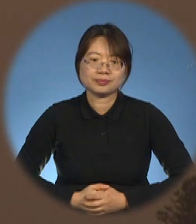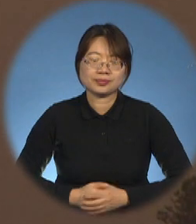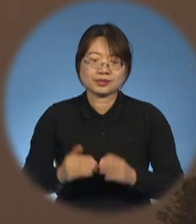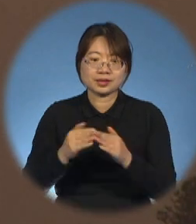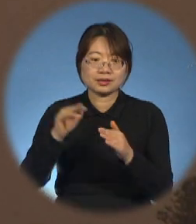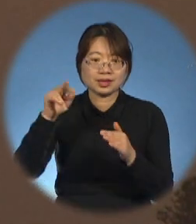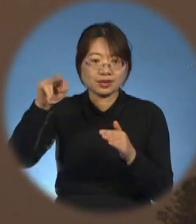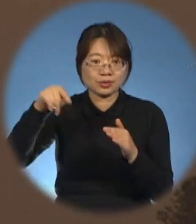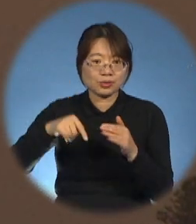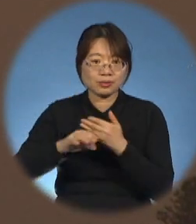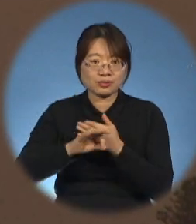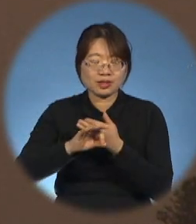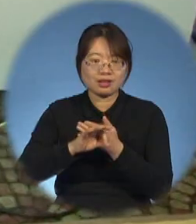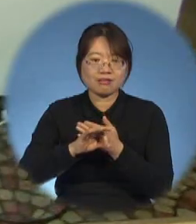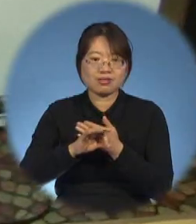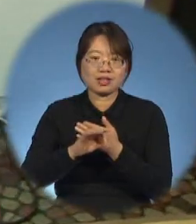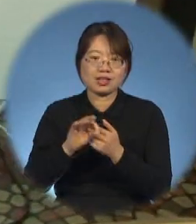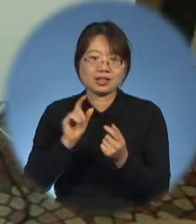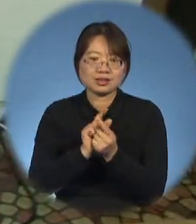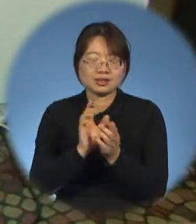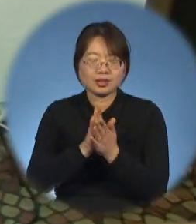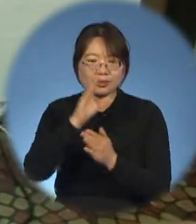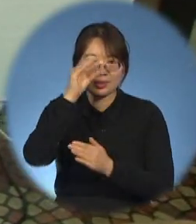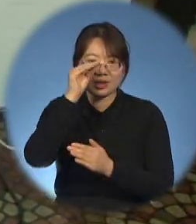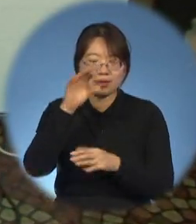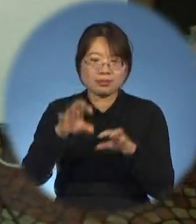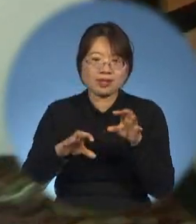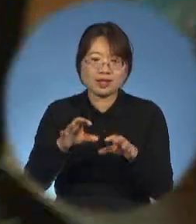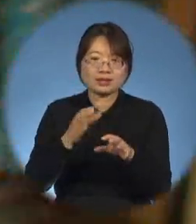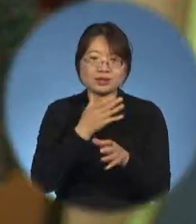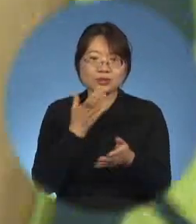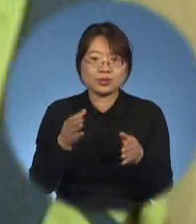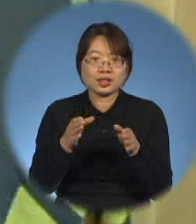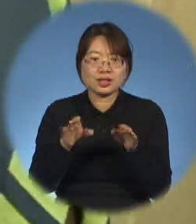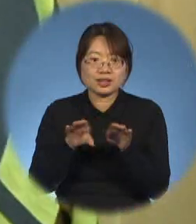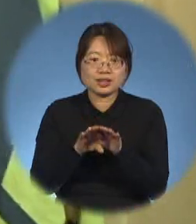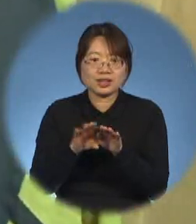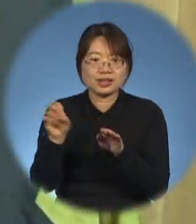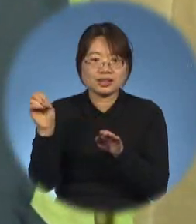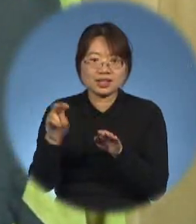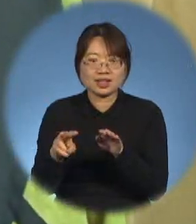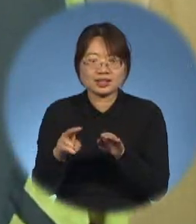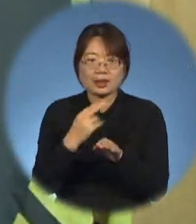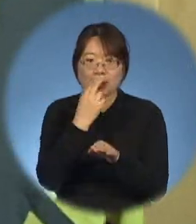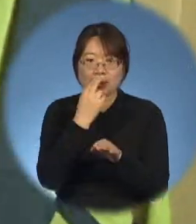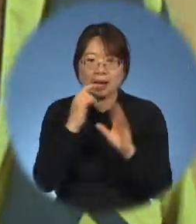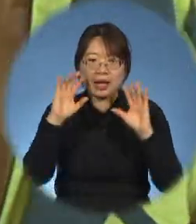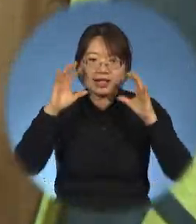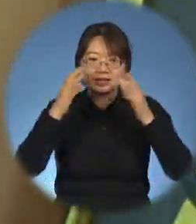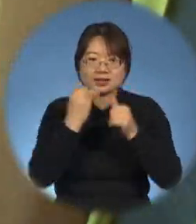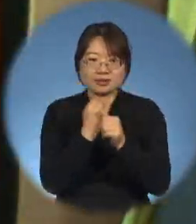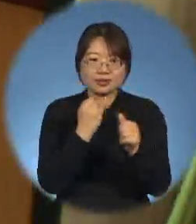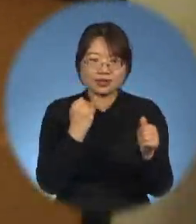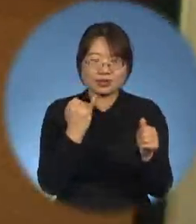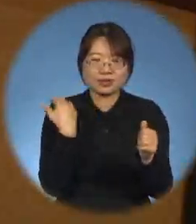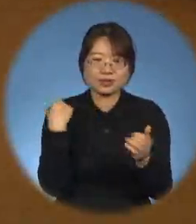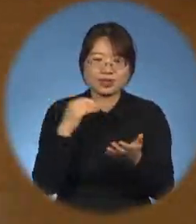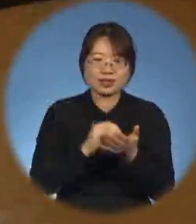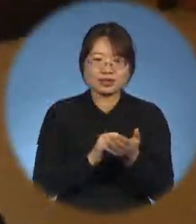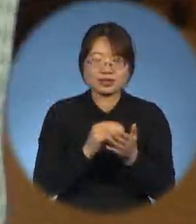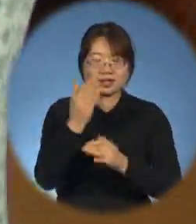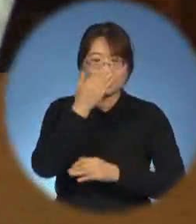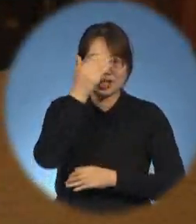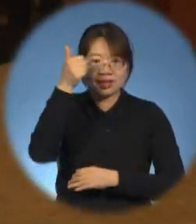집에 오면 솔선수범 마을 로 인해서 다시 철부지 남편 으로 돌아오는 할아버지